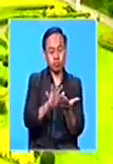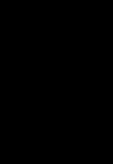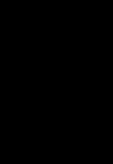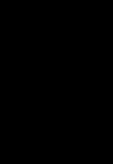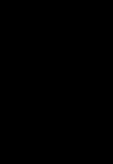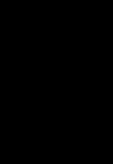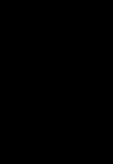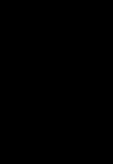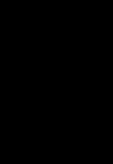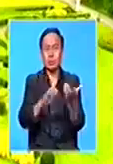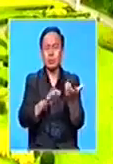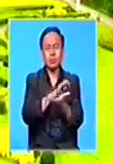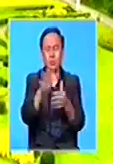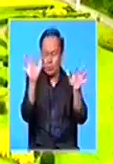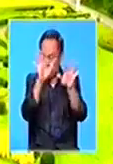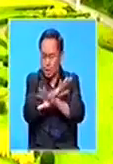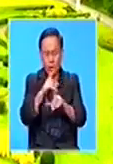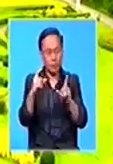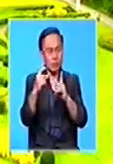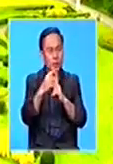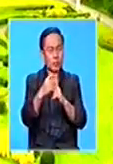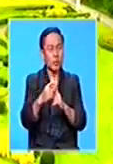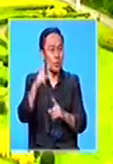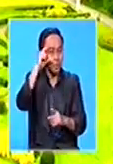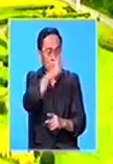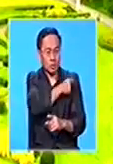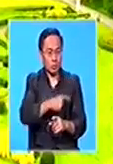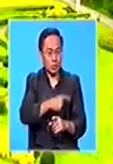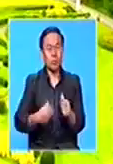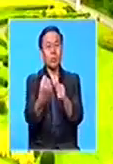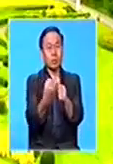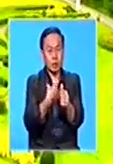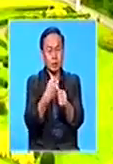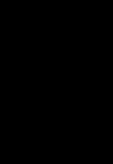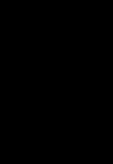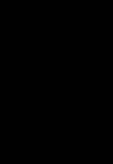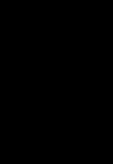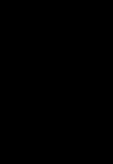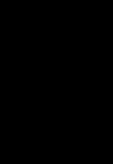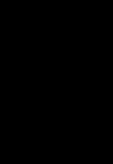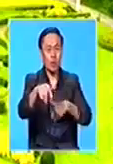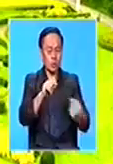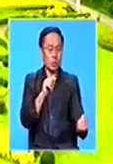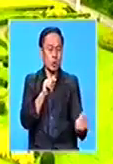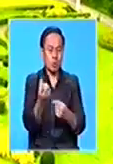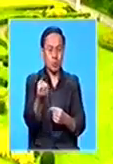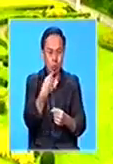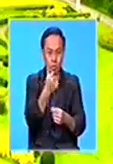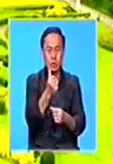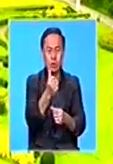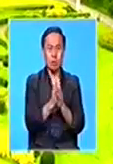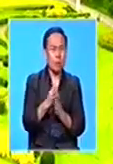ที่ก็เอาหลักการของพระบาทสมเด็จหัวนั่นทรงมาที่ทรงพระราชทานมานะครับมาประยุกต์บางคนที่ไม่